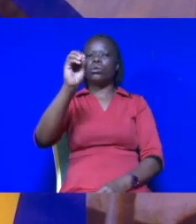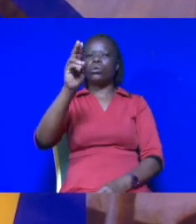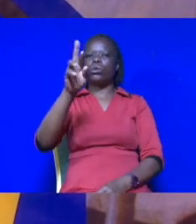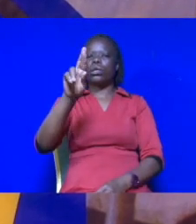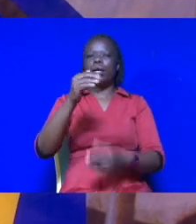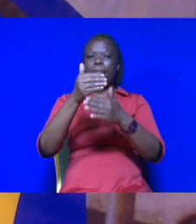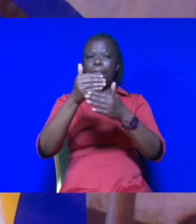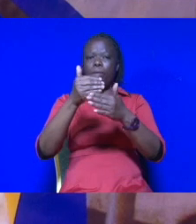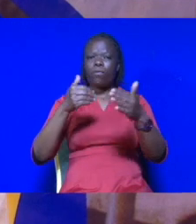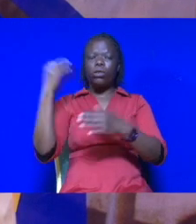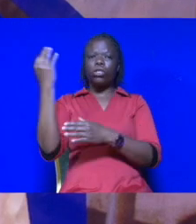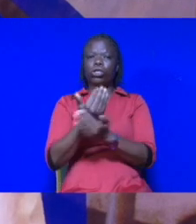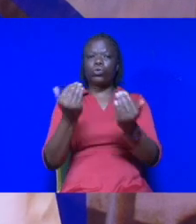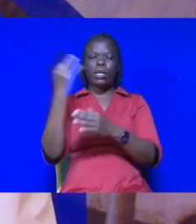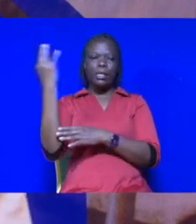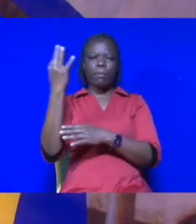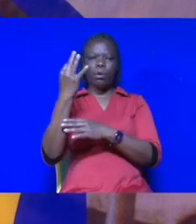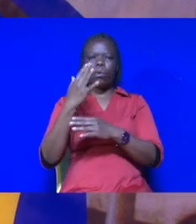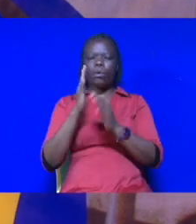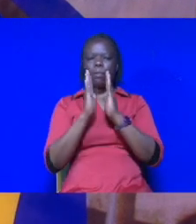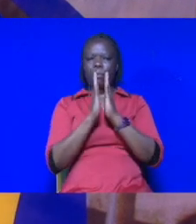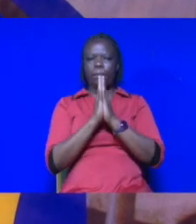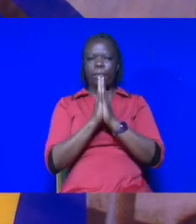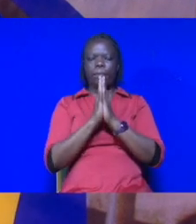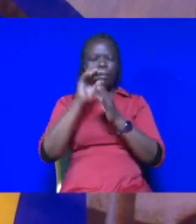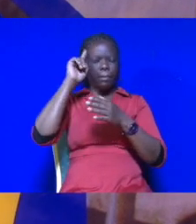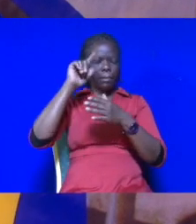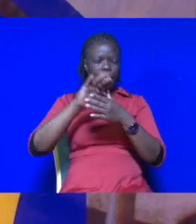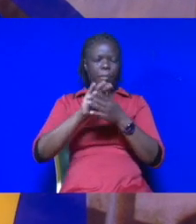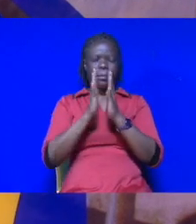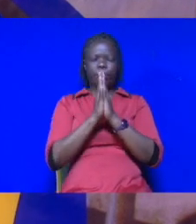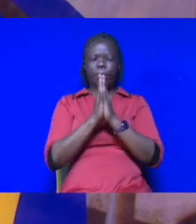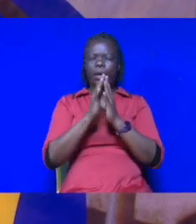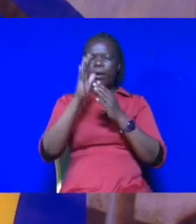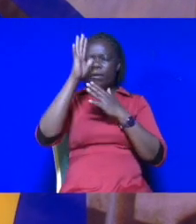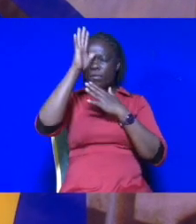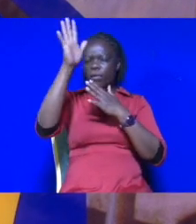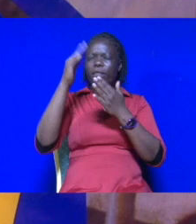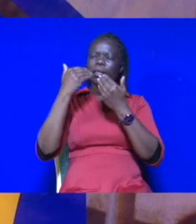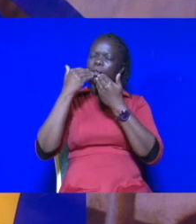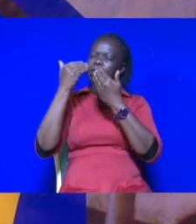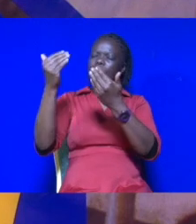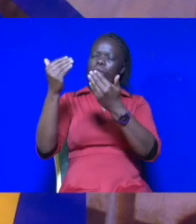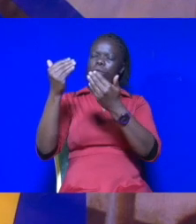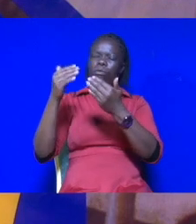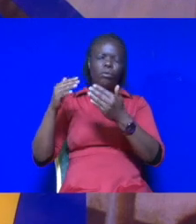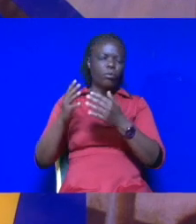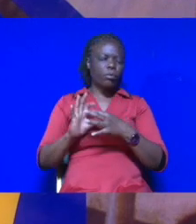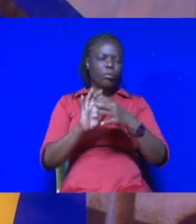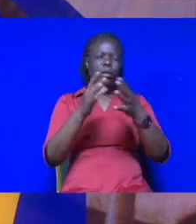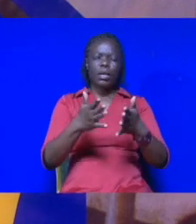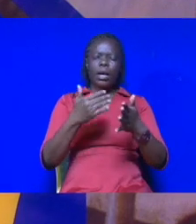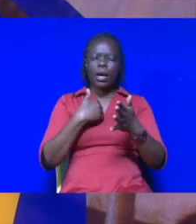kabla ya Children Sermon tuamini na tuombe. Mungu Baba, nasema ni asante kwa kutufikisha hapa. Niko na